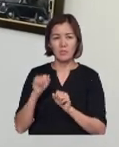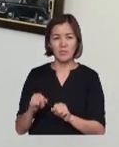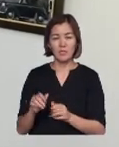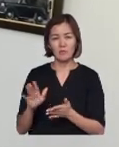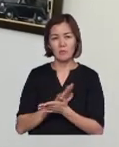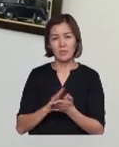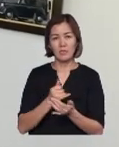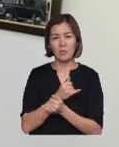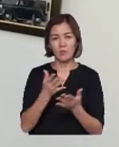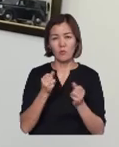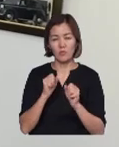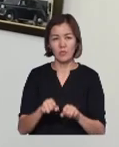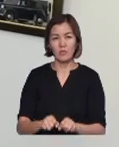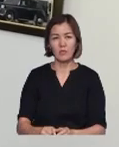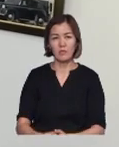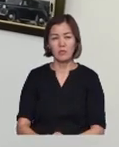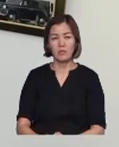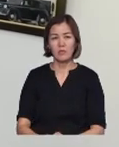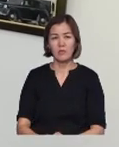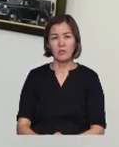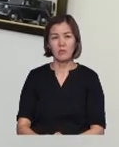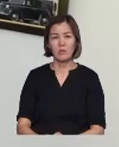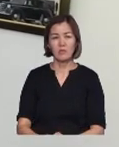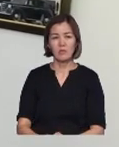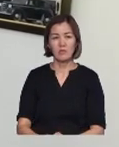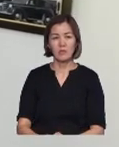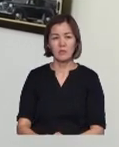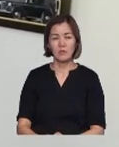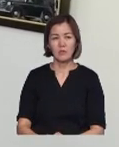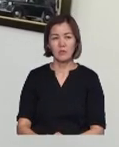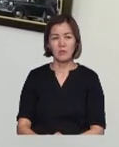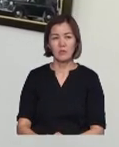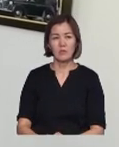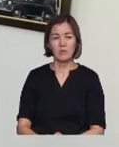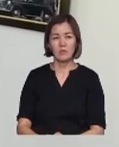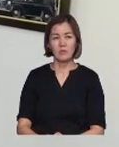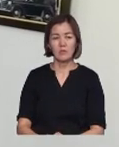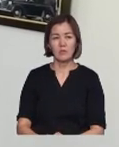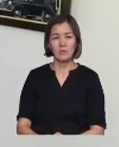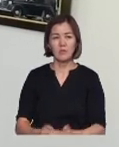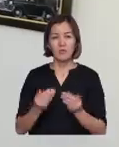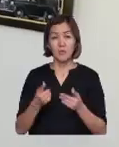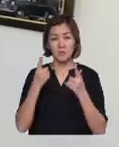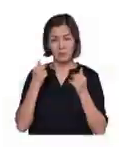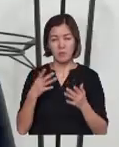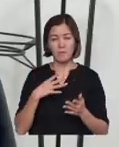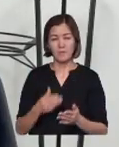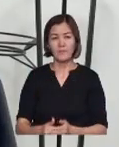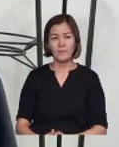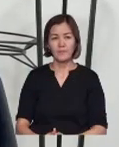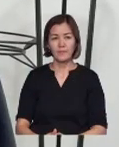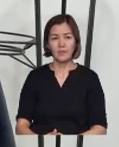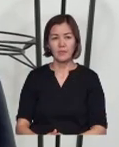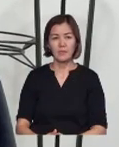тегін больницаға барып, ауруханаға барып, тегін пайдалануға болады екенін, ол қазір мен біліп отырмын.